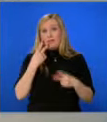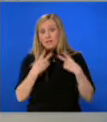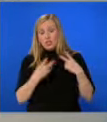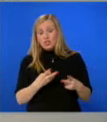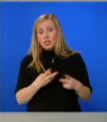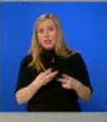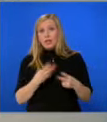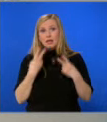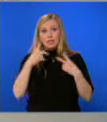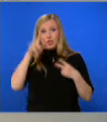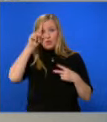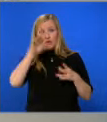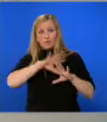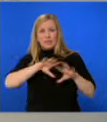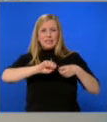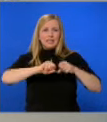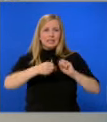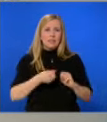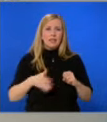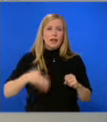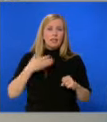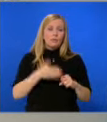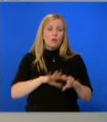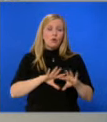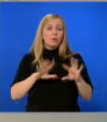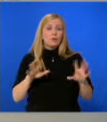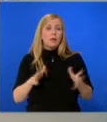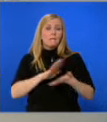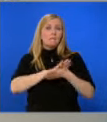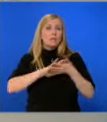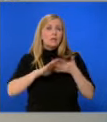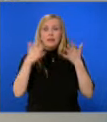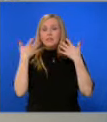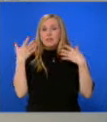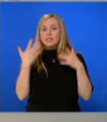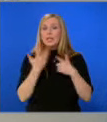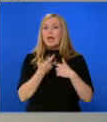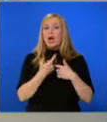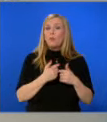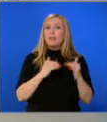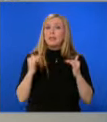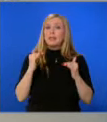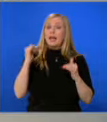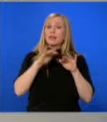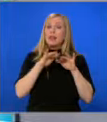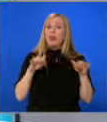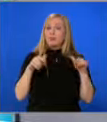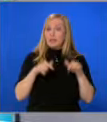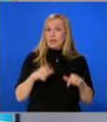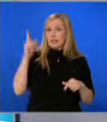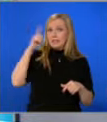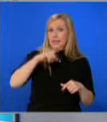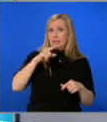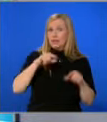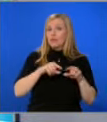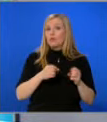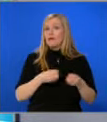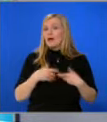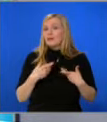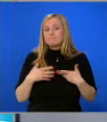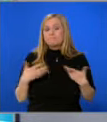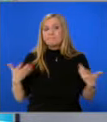Тротуари, разбити улици, неуреден градски транспорт, мръсен въздух няколко пъти над нормите тези дни. И всичко това